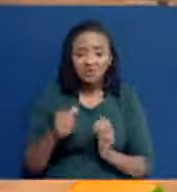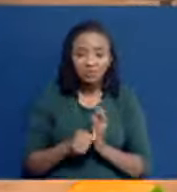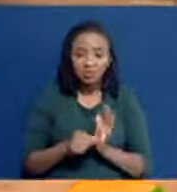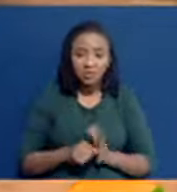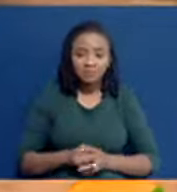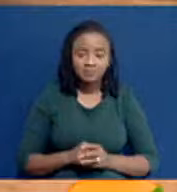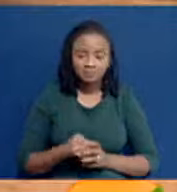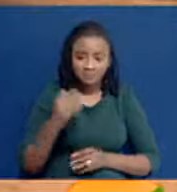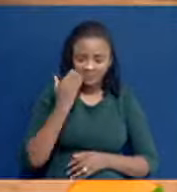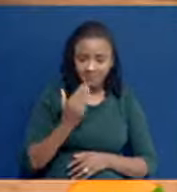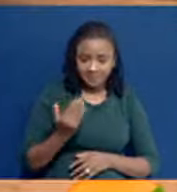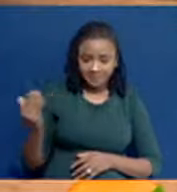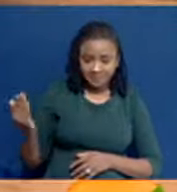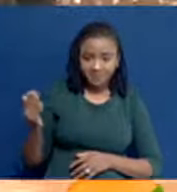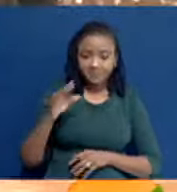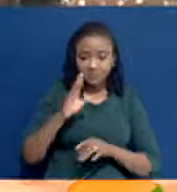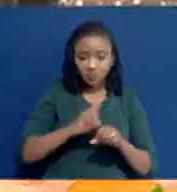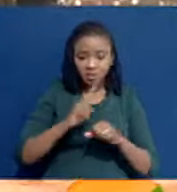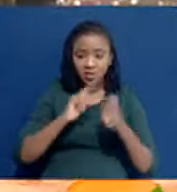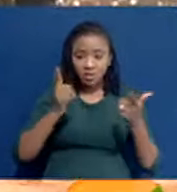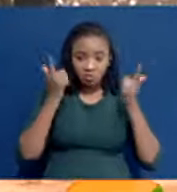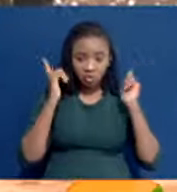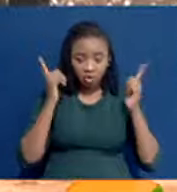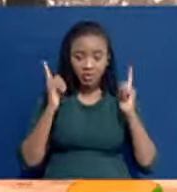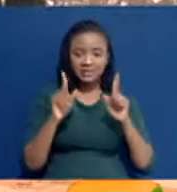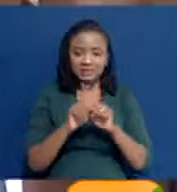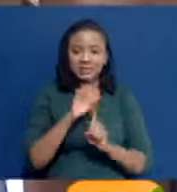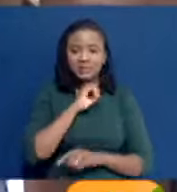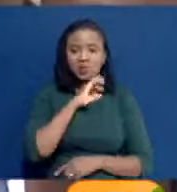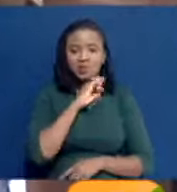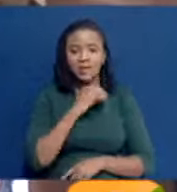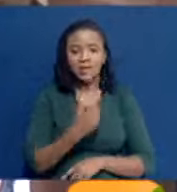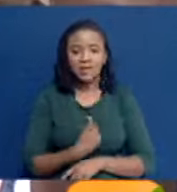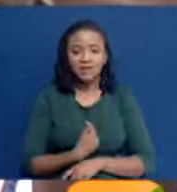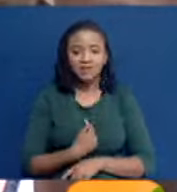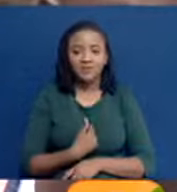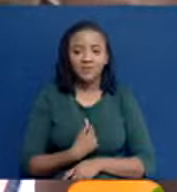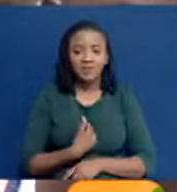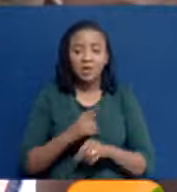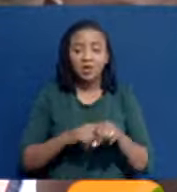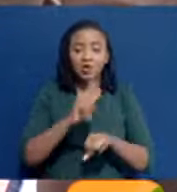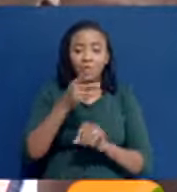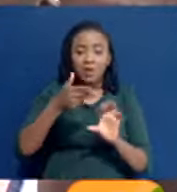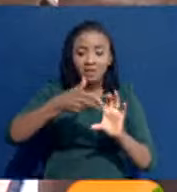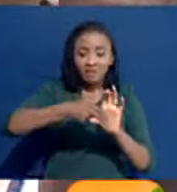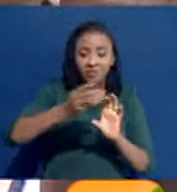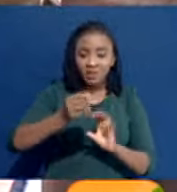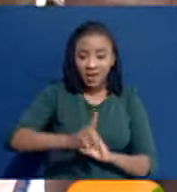Wanaofanya uchukuzi kwa kutumia malori pia wanalalama. Lakini vile fuel iliongeza juzi,